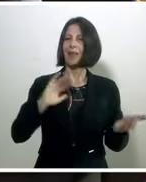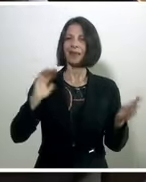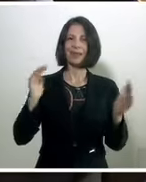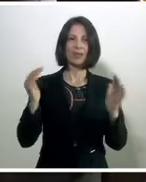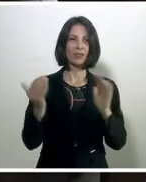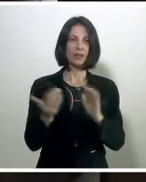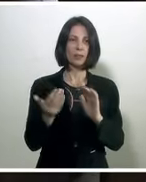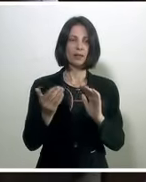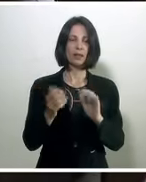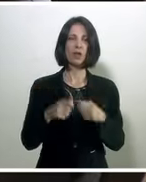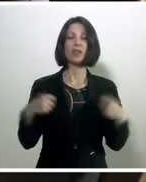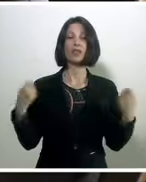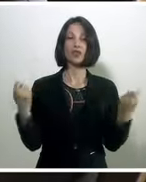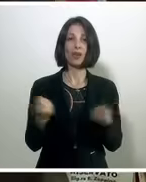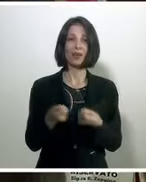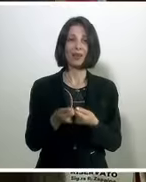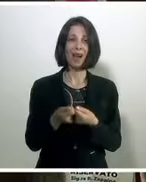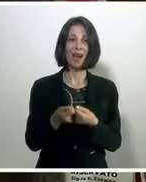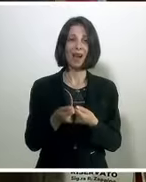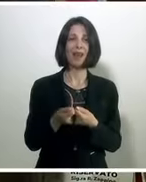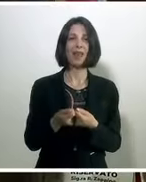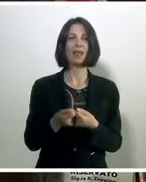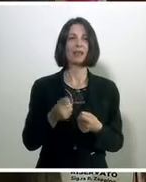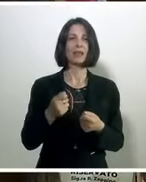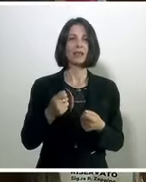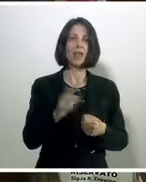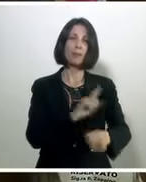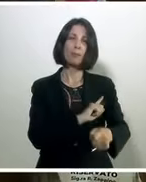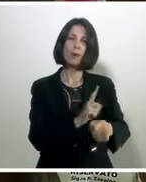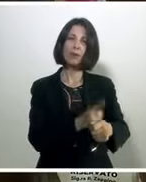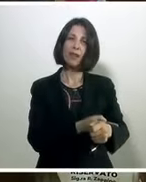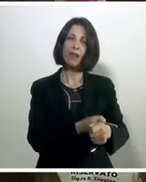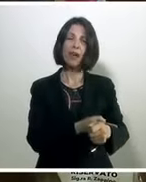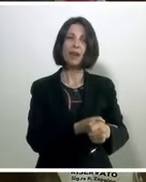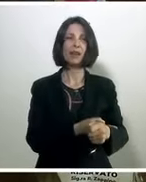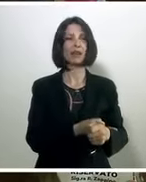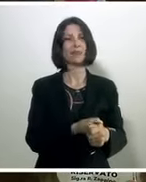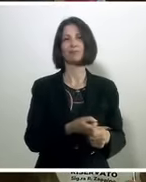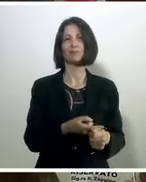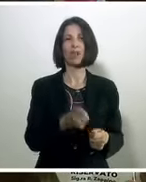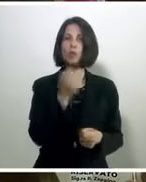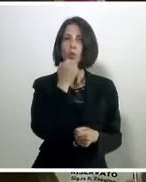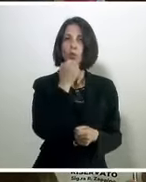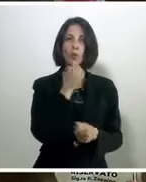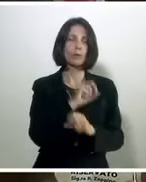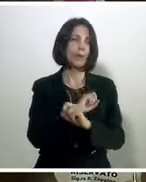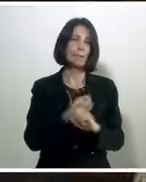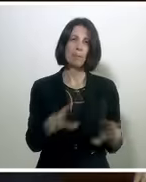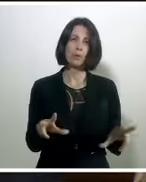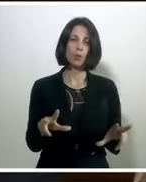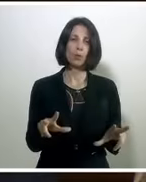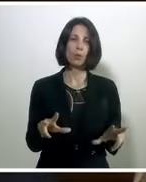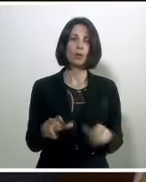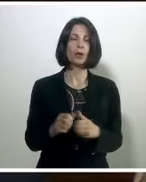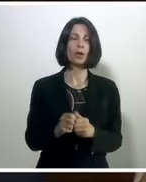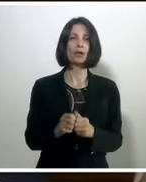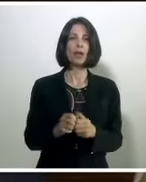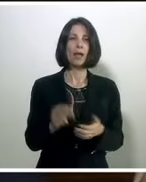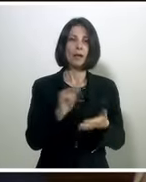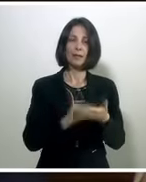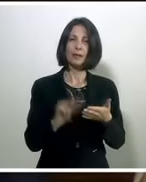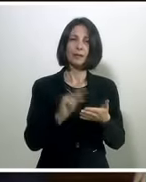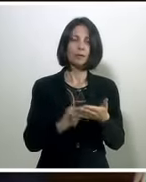generale gerarchie logiche di potere che non hanno più alcuna giustificazione coinvolge le sfere più diverse dalle professioni all'editoria dalla